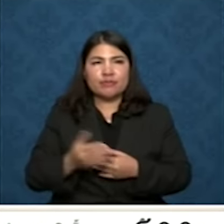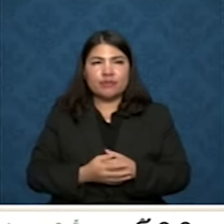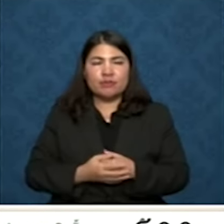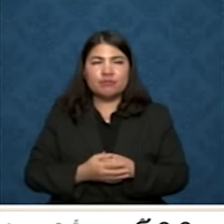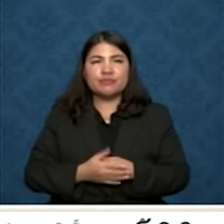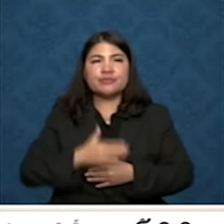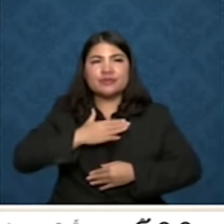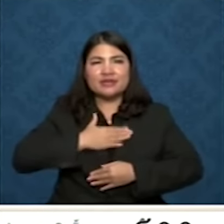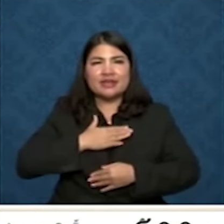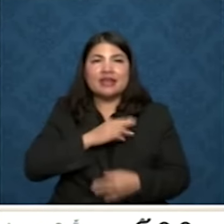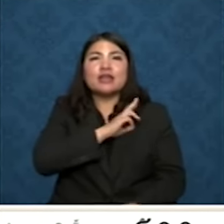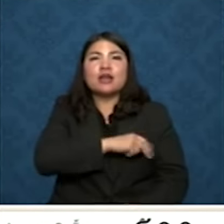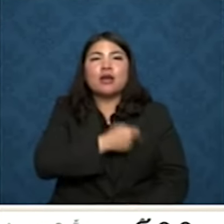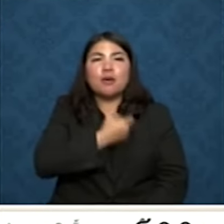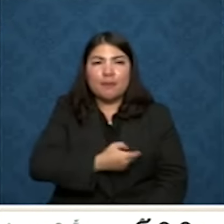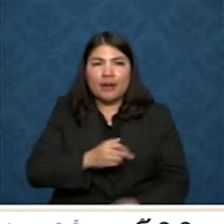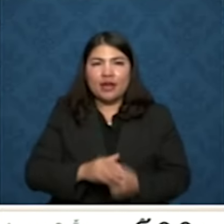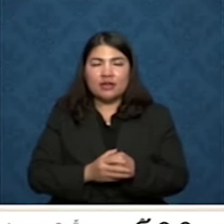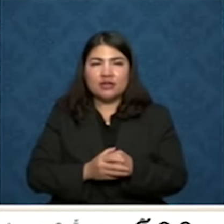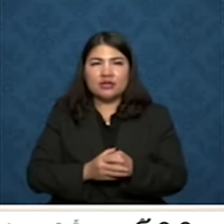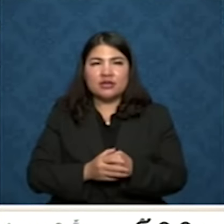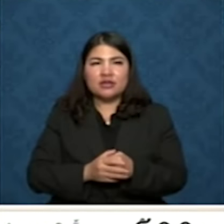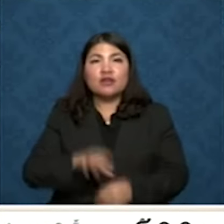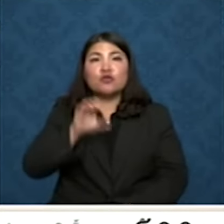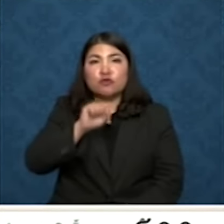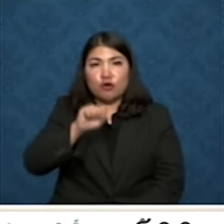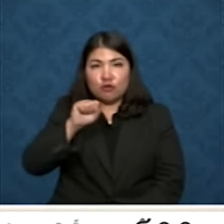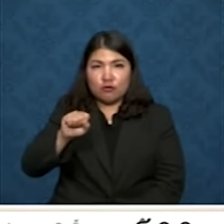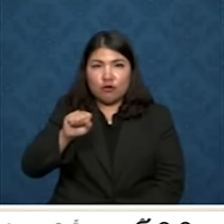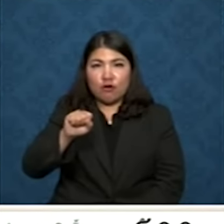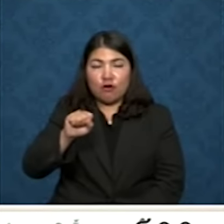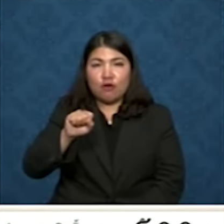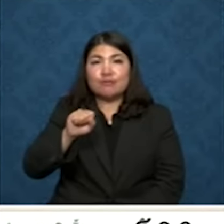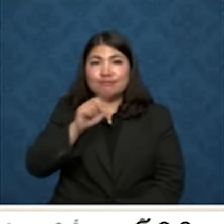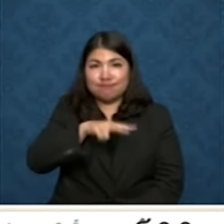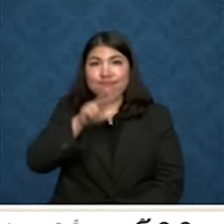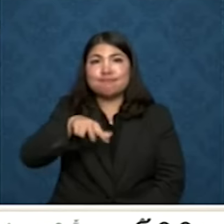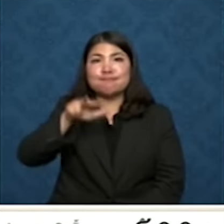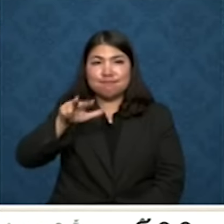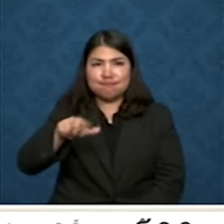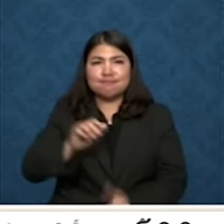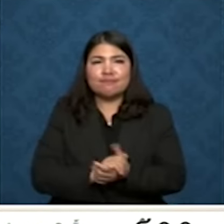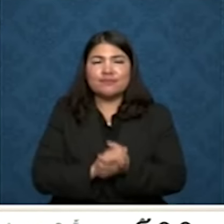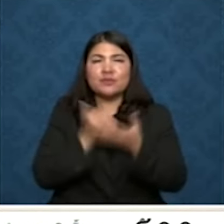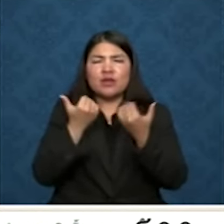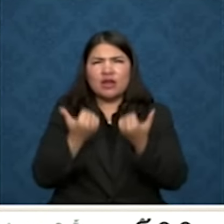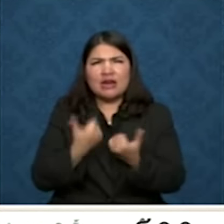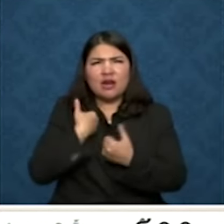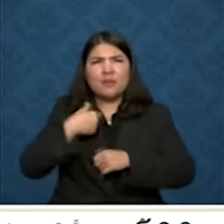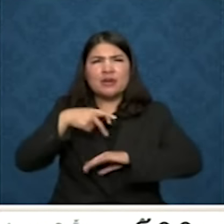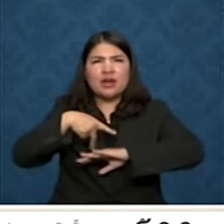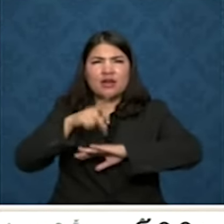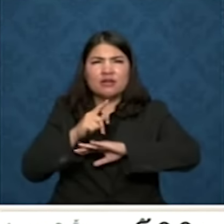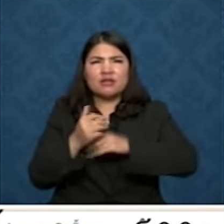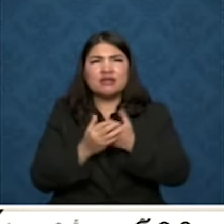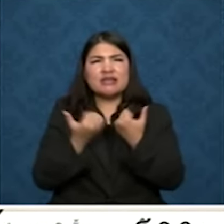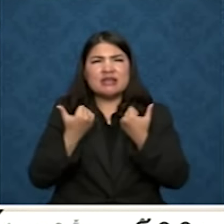ทันตแพทย์หญิงศรดาปาริมาพันธ์สมาชิกสภาผู้แทนราษฎรแบบบัญชีรายชื่อพรรคเพื่อไทยท่านประธานคะดิฉัน